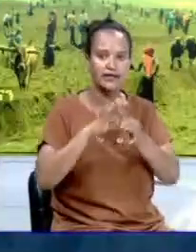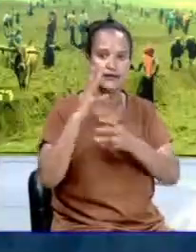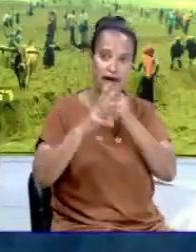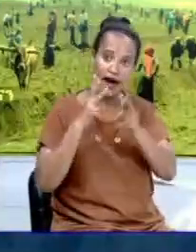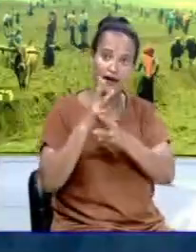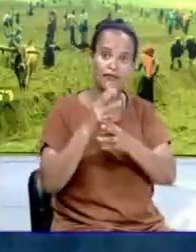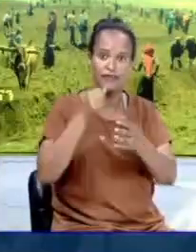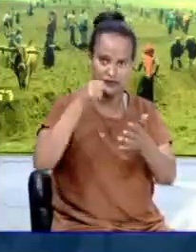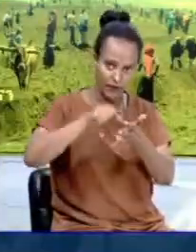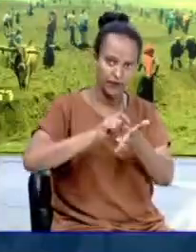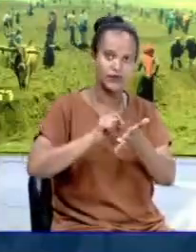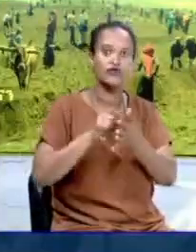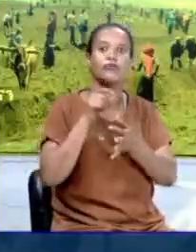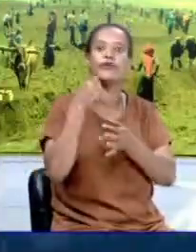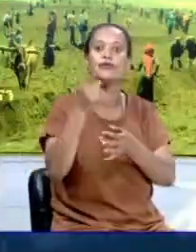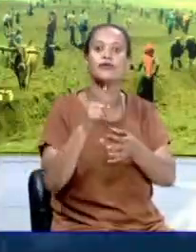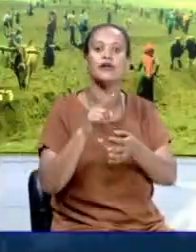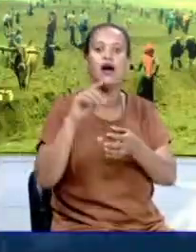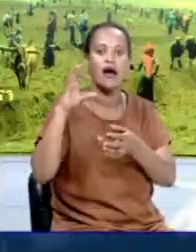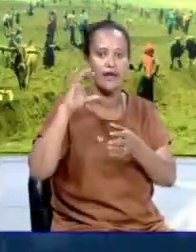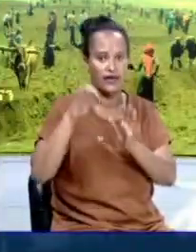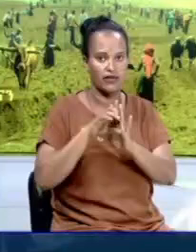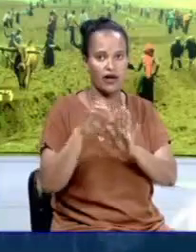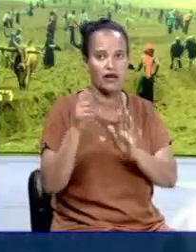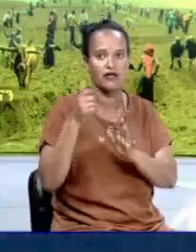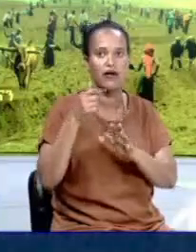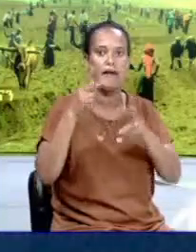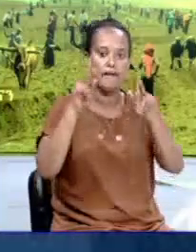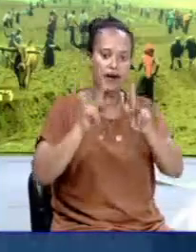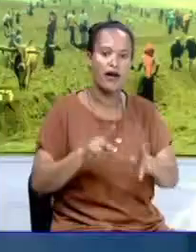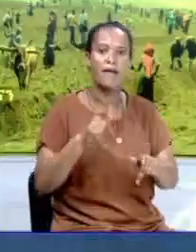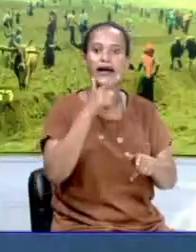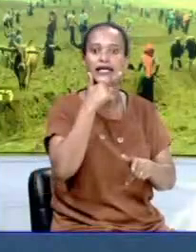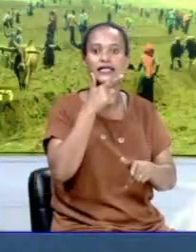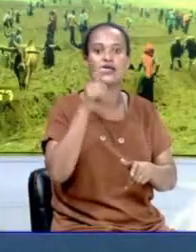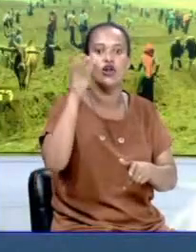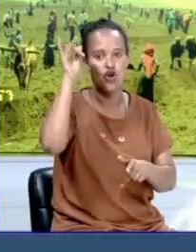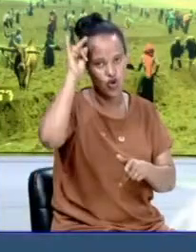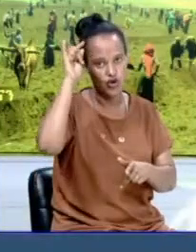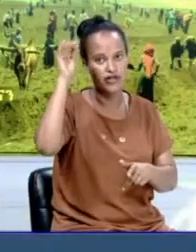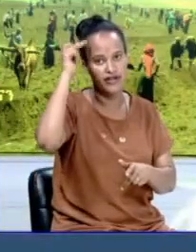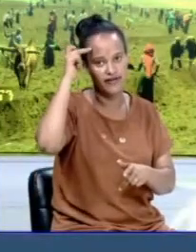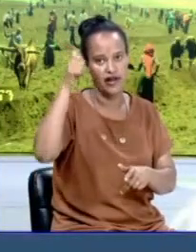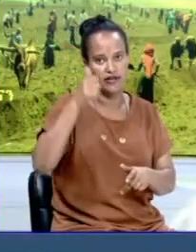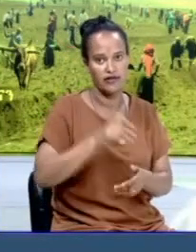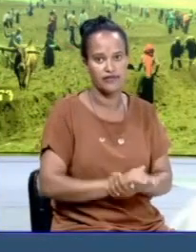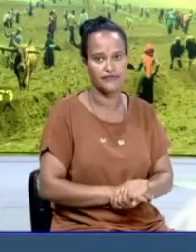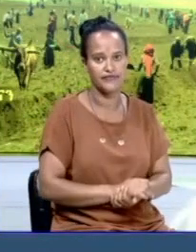ደብዳቤ ገሊፆም ይብል መርበብ ሓበሬታ ኣባል ፓርላማ እንግሊዝ ሎርድ ዴቪድ ኣልተን።